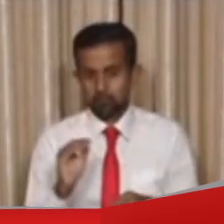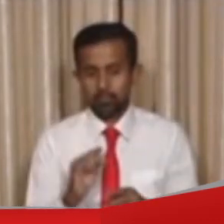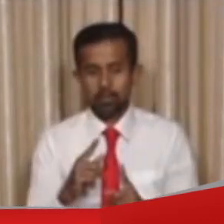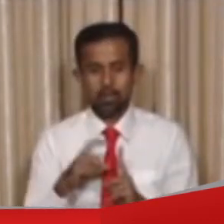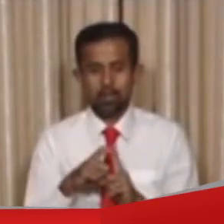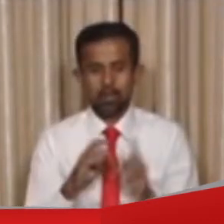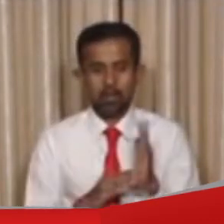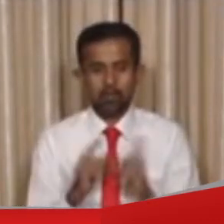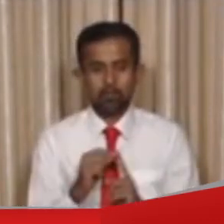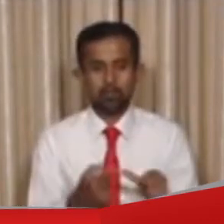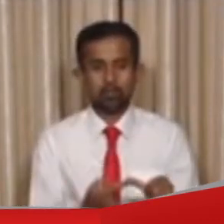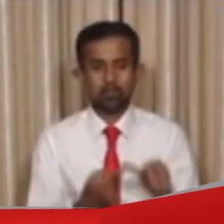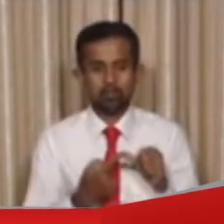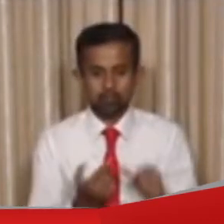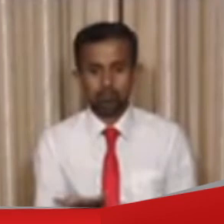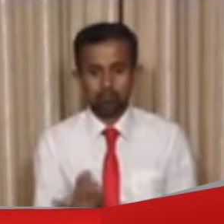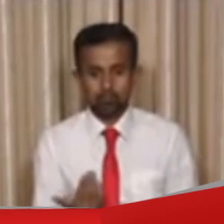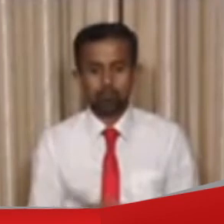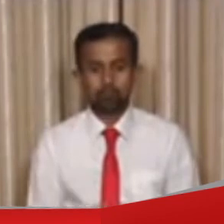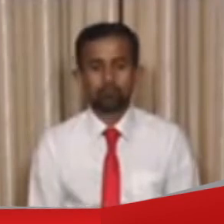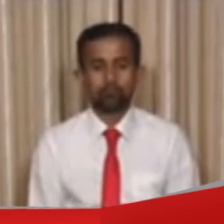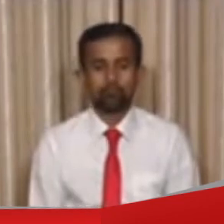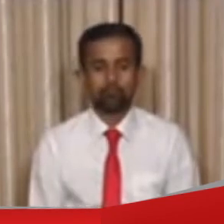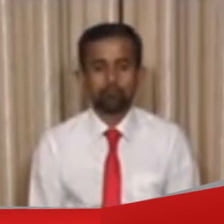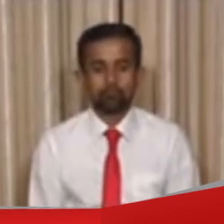Adapanamatuma Utrinda.